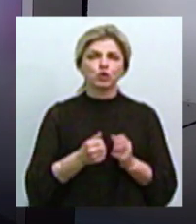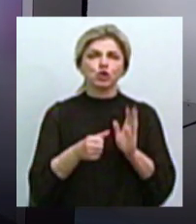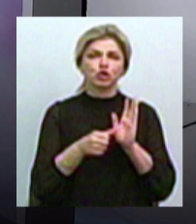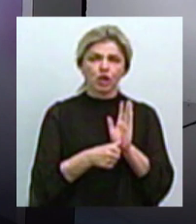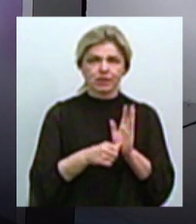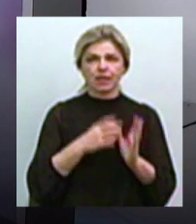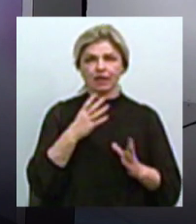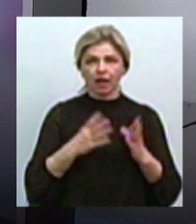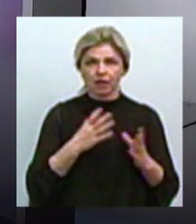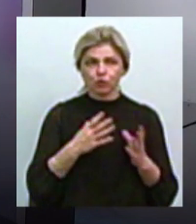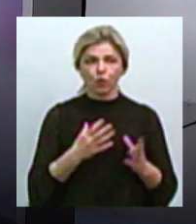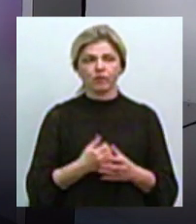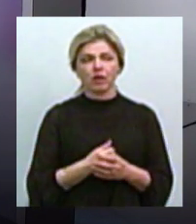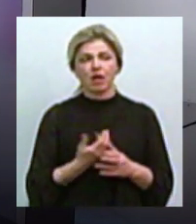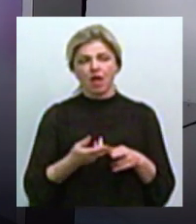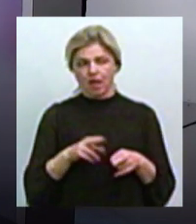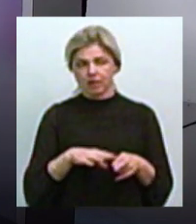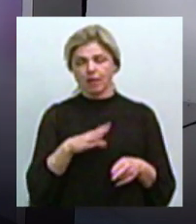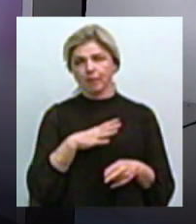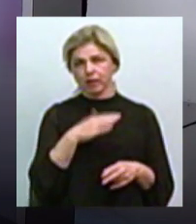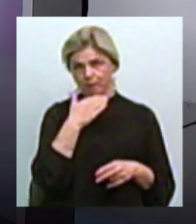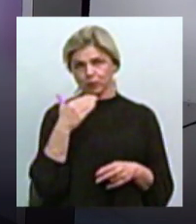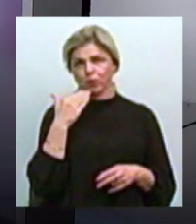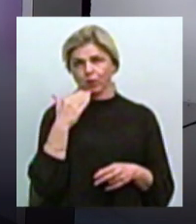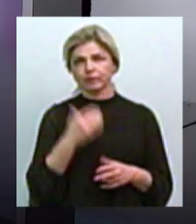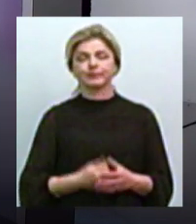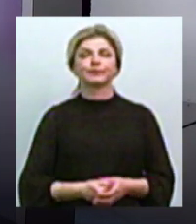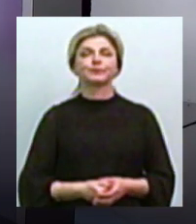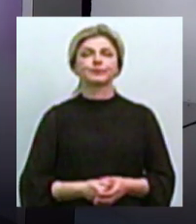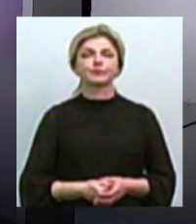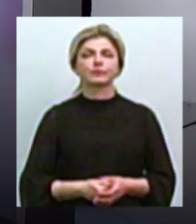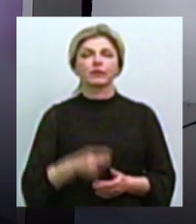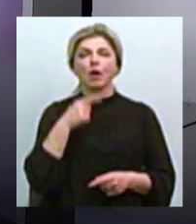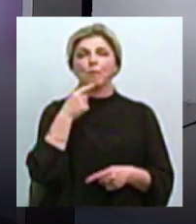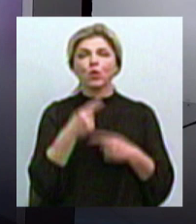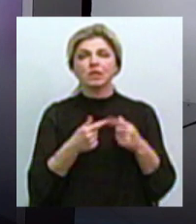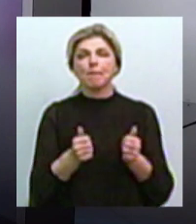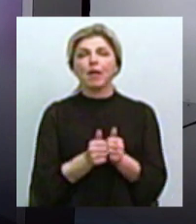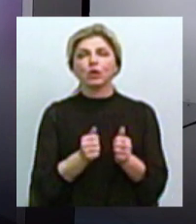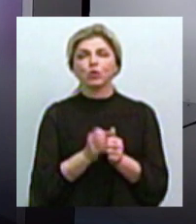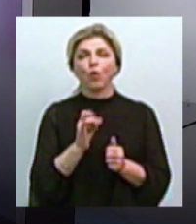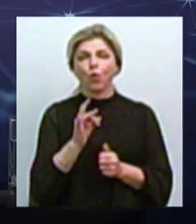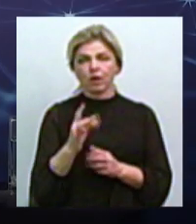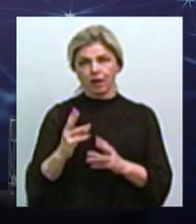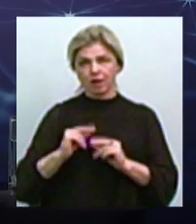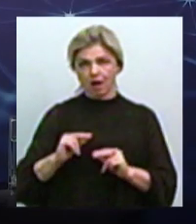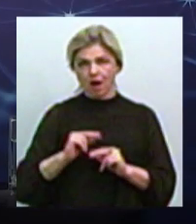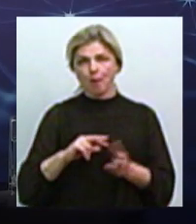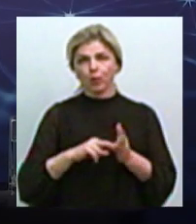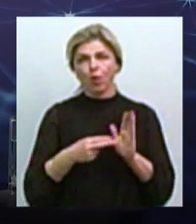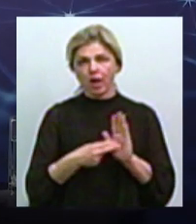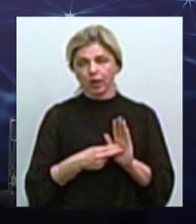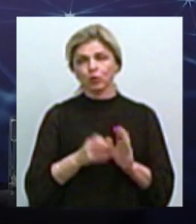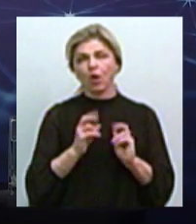тренингов. І це було багато, але це було класно. Постійний партнер проєкту з самооборони, як зазначено на